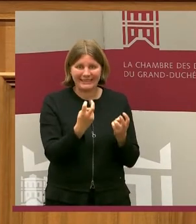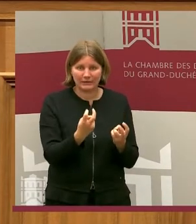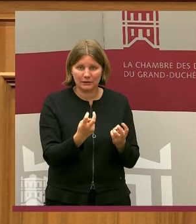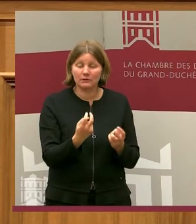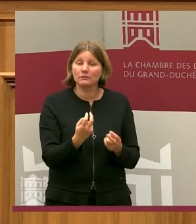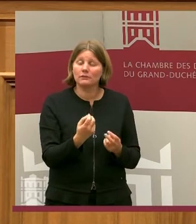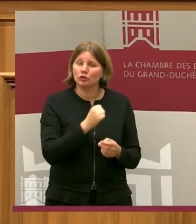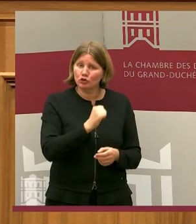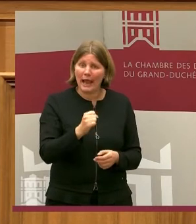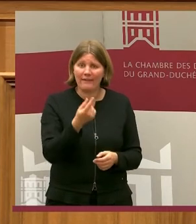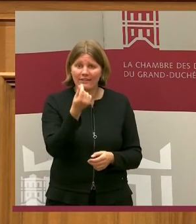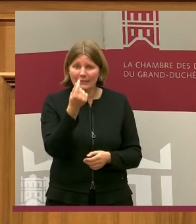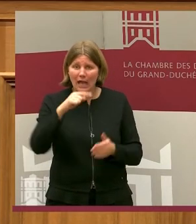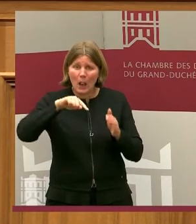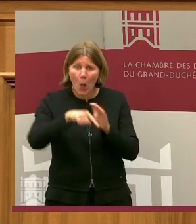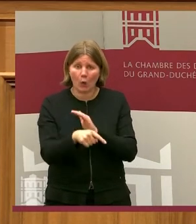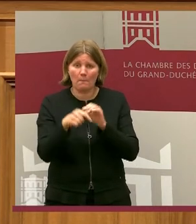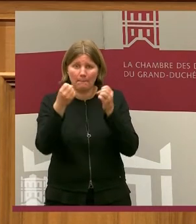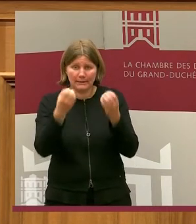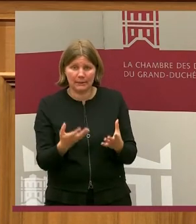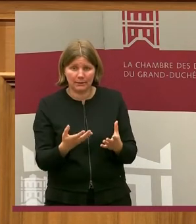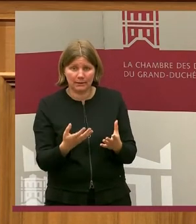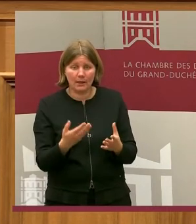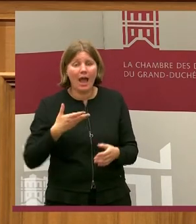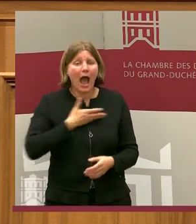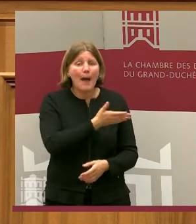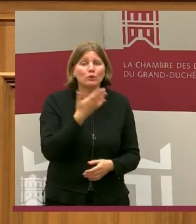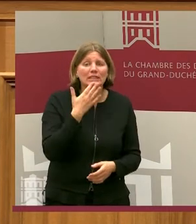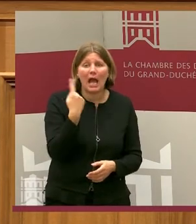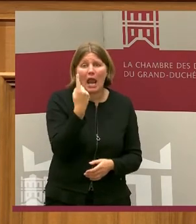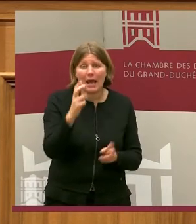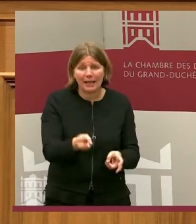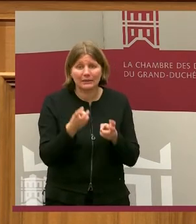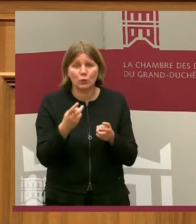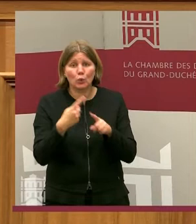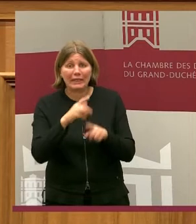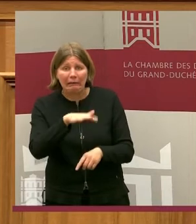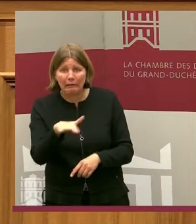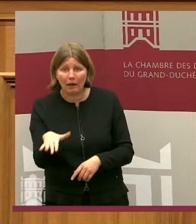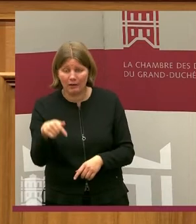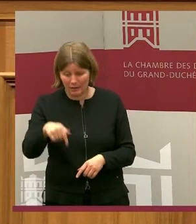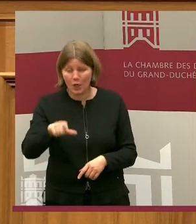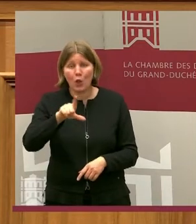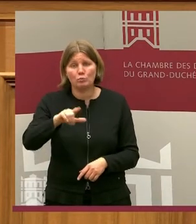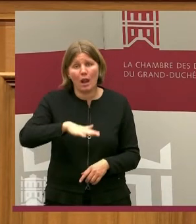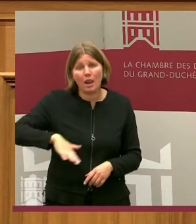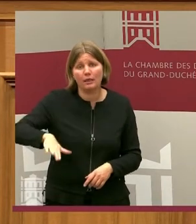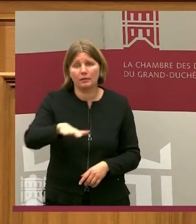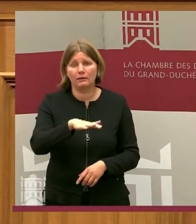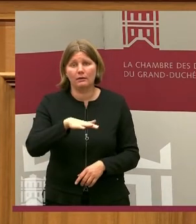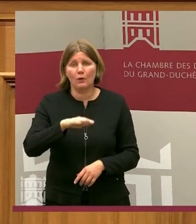an finanziell die Loch fallen können. Denn Armutsrisiko für länger Zeit an ihr Kanner liegt hier im Land über